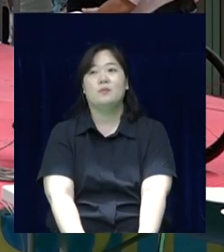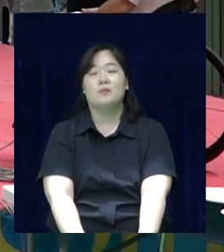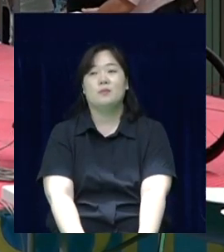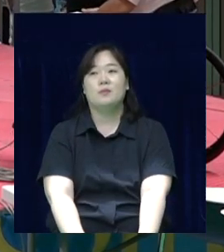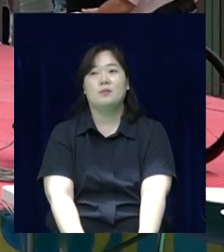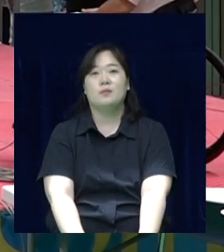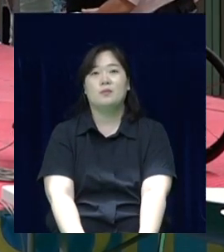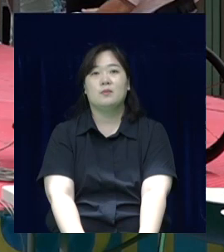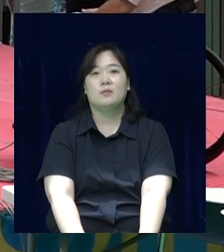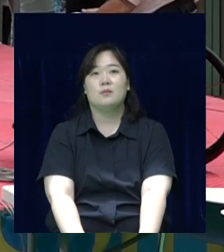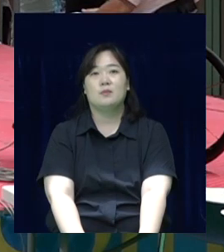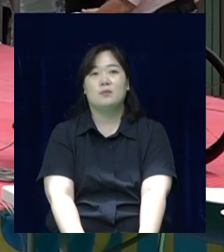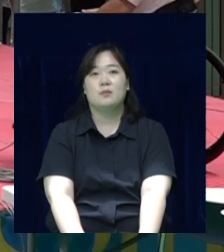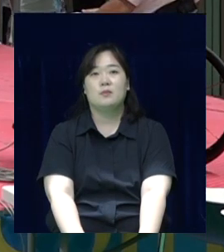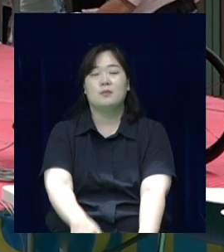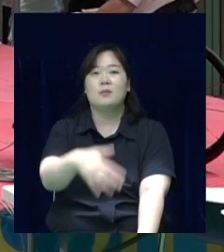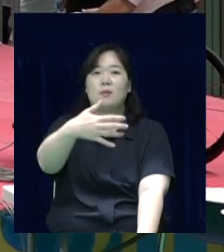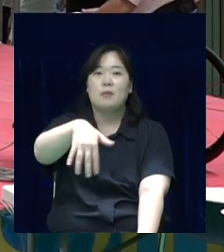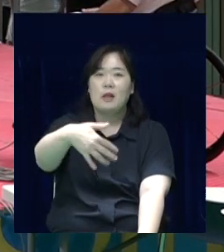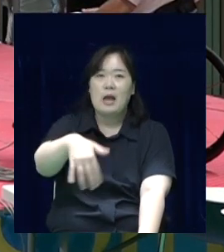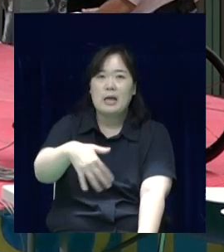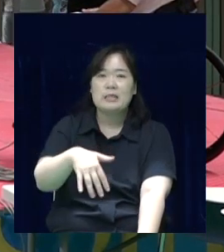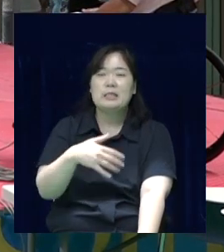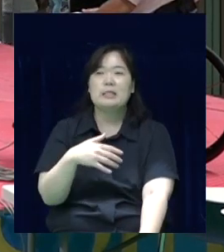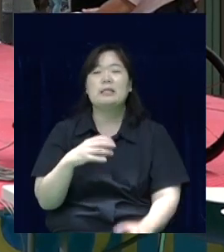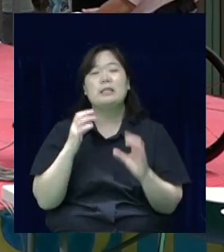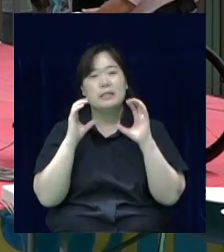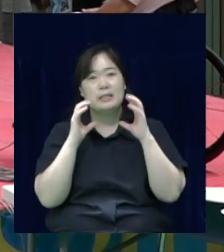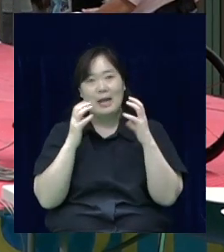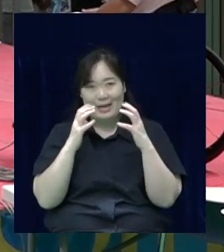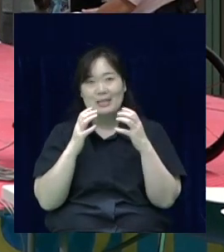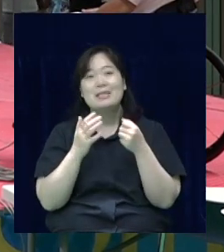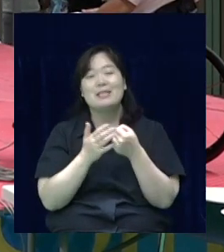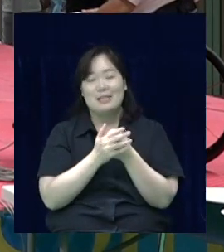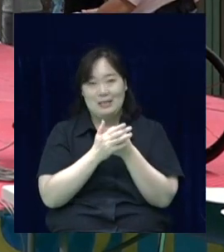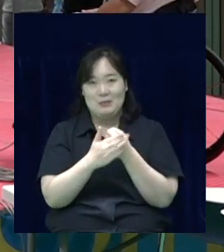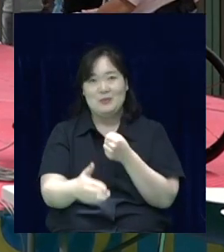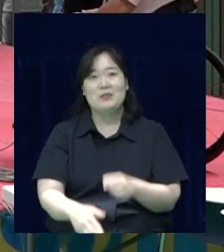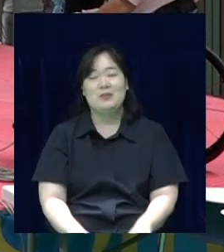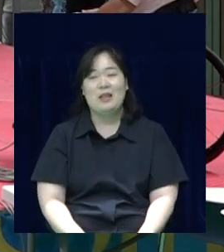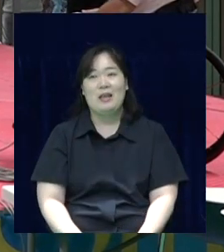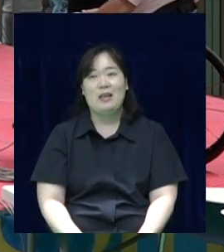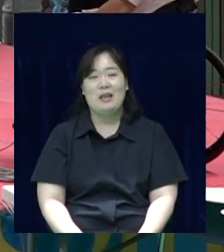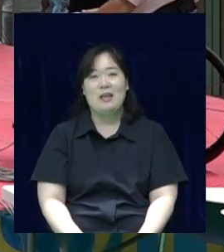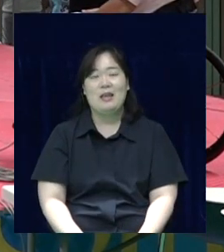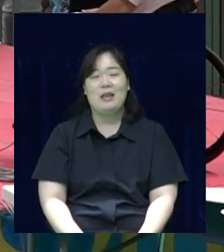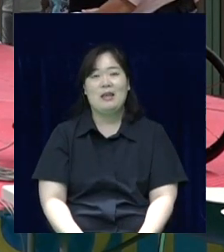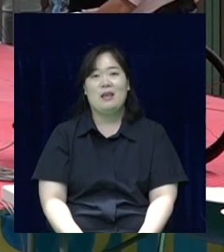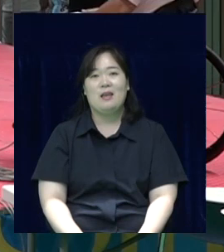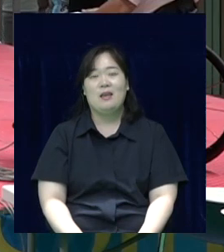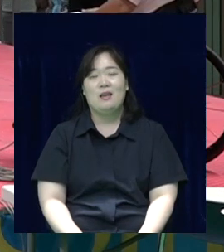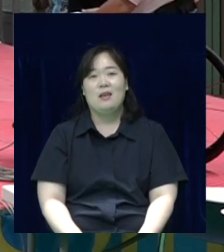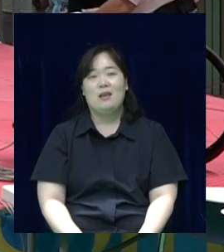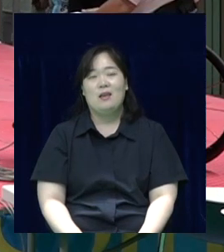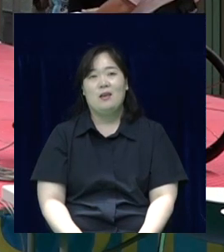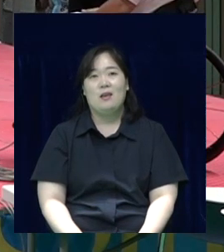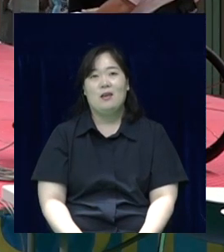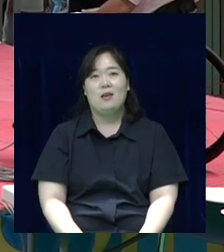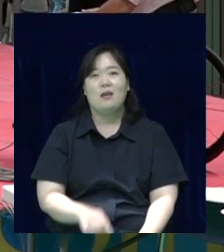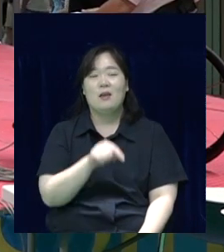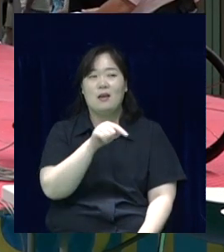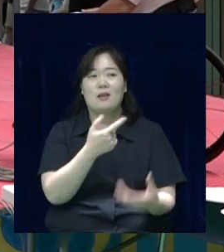아무래도 뭐 01년생 아직까지는 좀 어린 선수에 속해 있는 이동명 선수이기 때문에 사실 이런